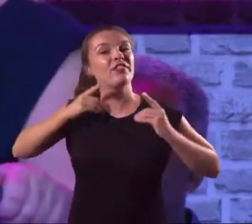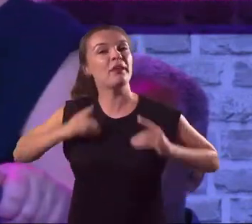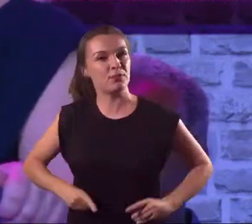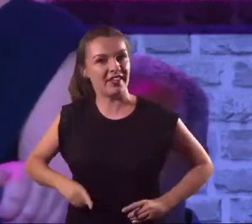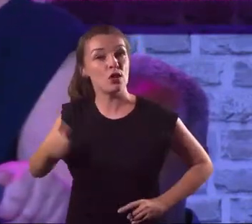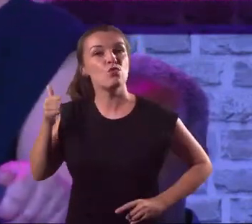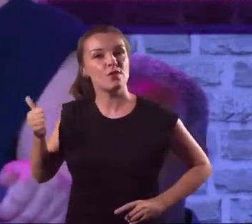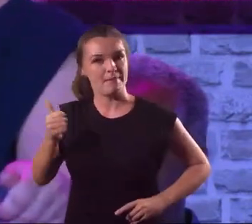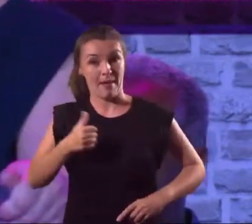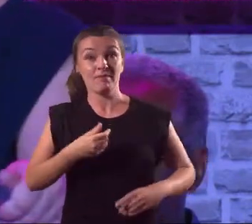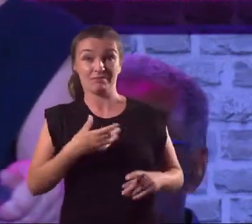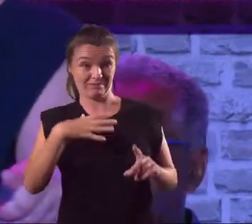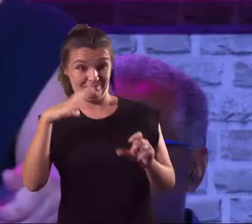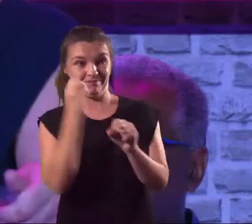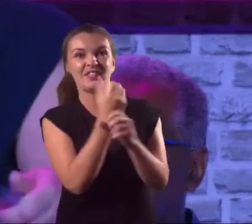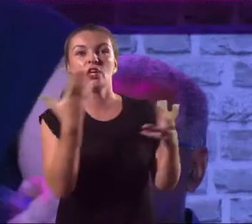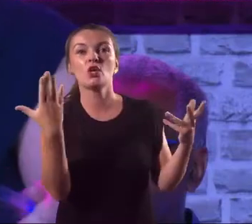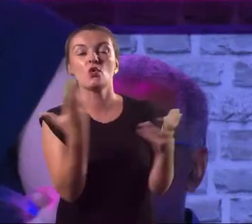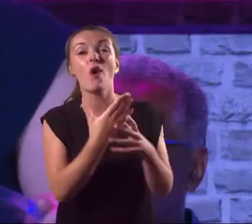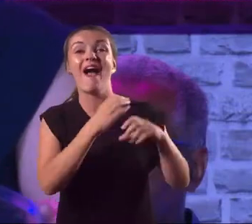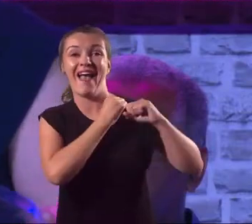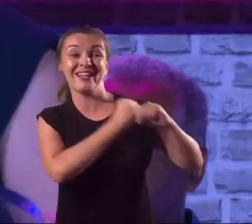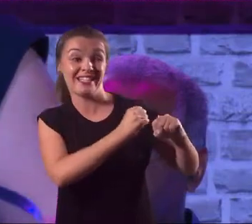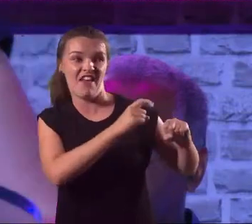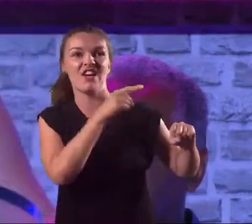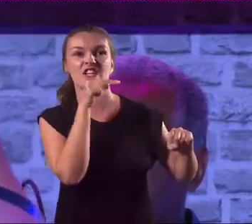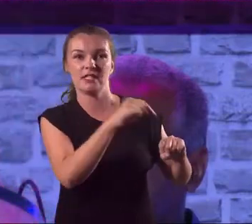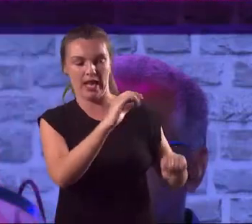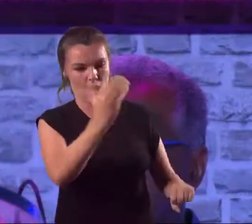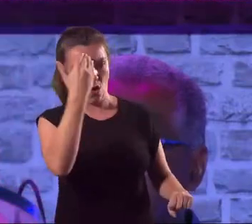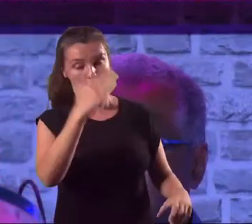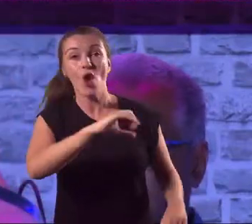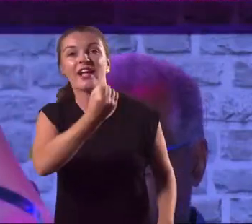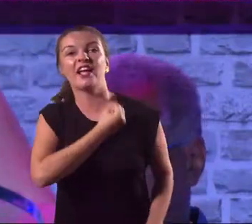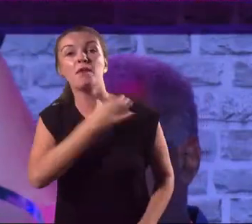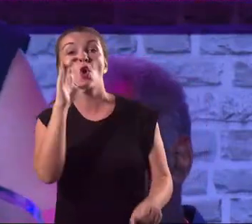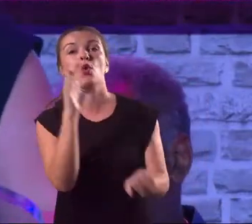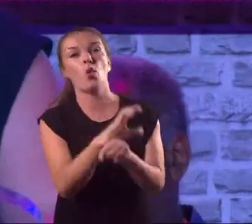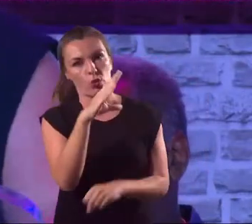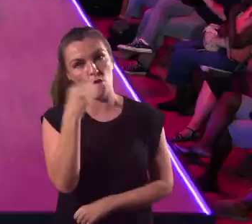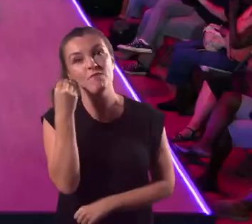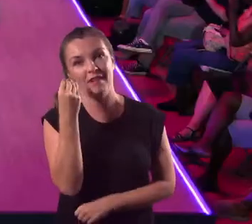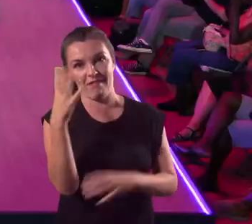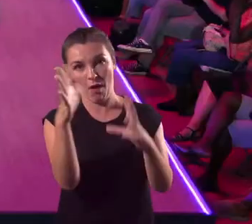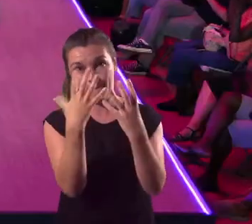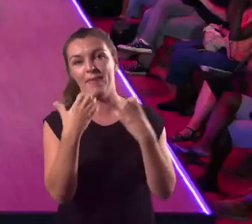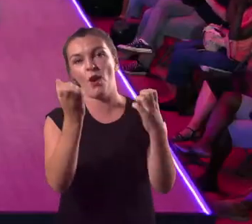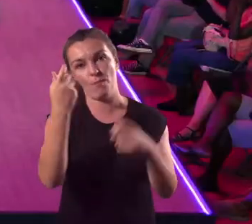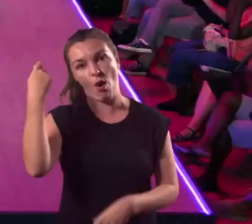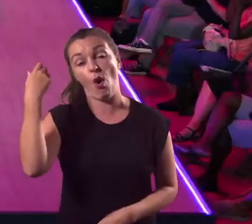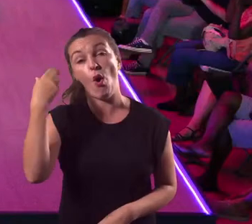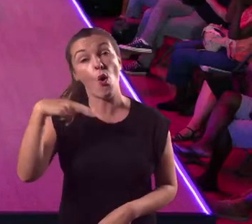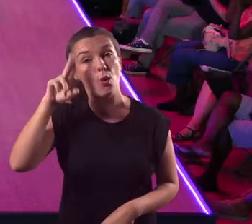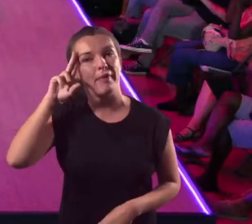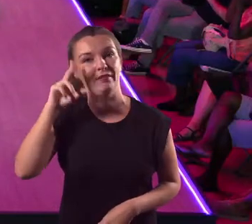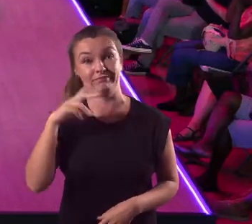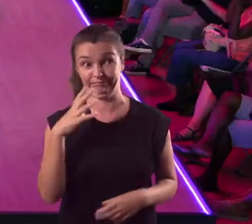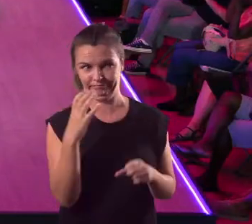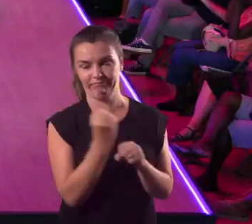reconnaissance de l'esclavage comme crime contre l'humanité au Parlement européen avec un vote que nous avons gagné. Vous avez